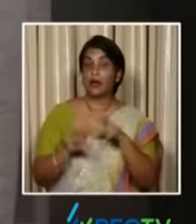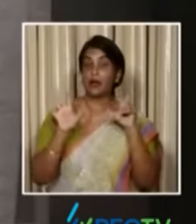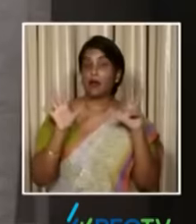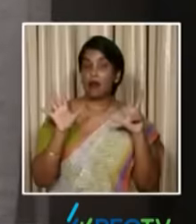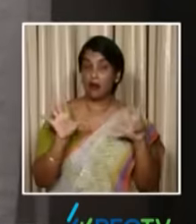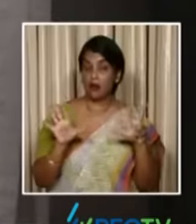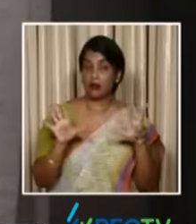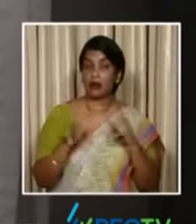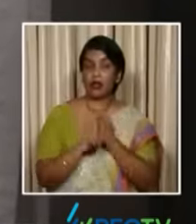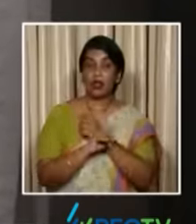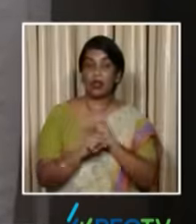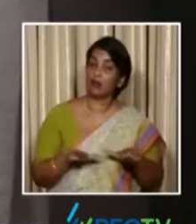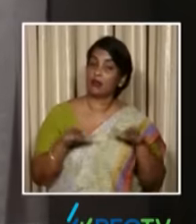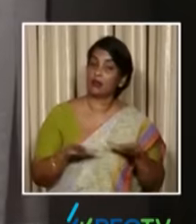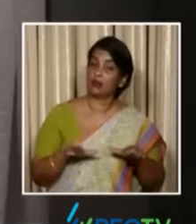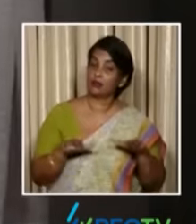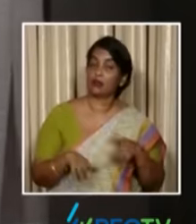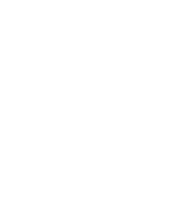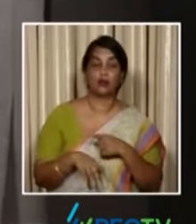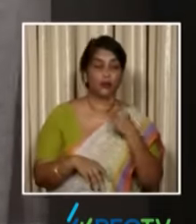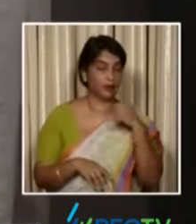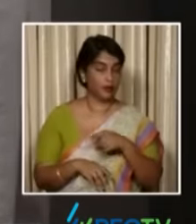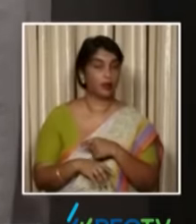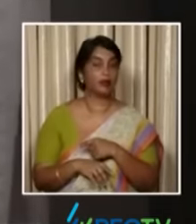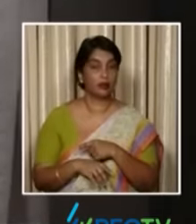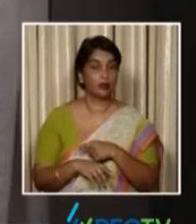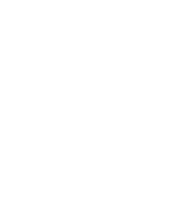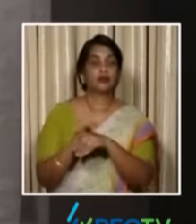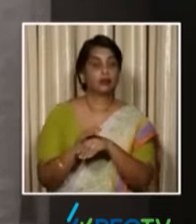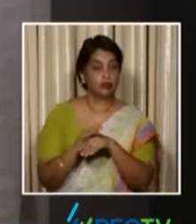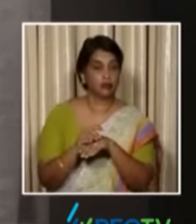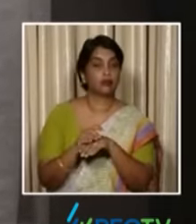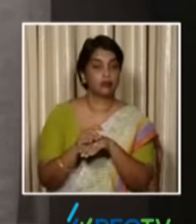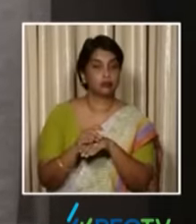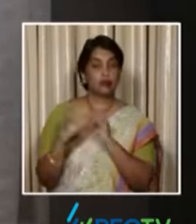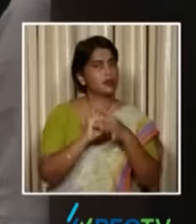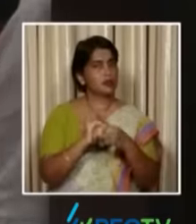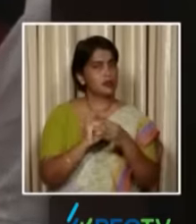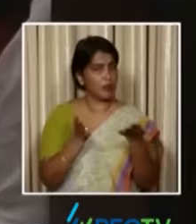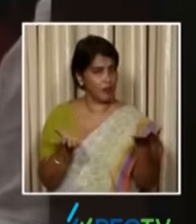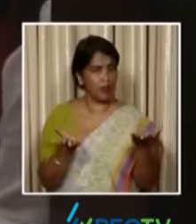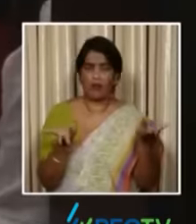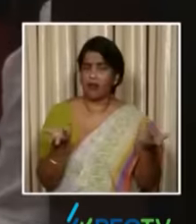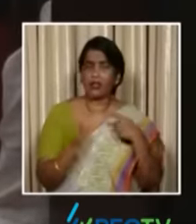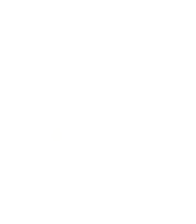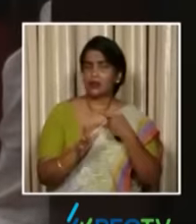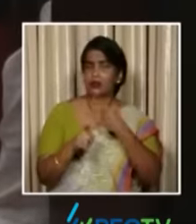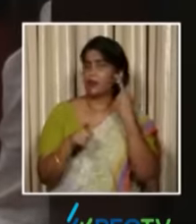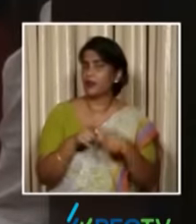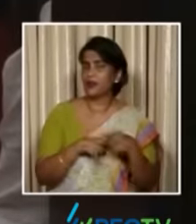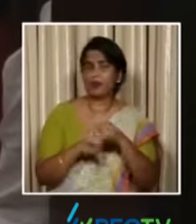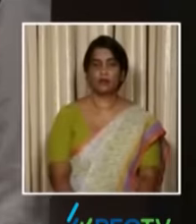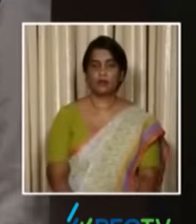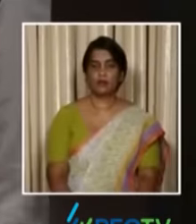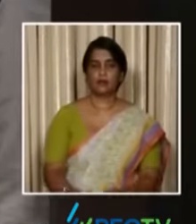8ක් එයාපෝට් එකේ රස්සියාදු වෙලා තියෙනවා. ඒක නිසාම ඒගොල්ලන්ගේ ප්‍රැක්ටිස් මැච් එකක් සහභාගී වෙන්න බැරි වෙලා තිබෙනවා. ඇයි මේ ශ්‍රී ලංකාවට විතරක්